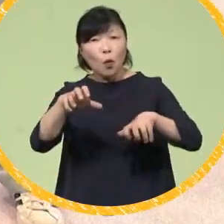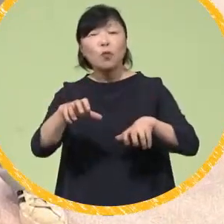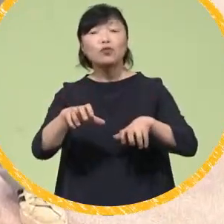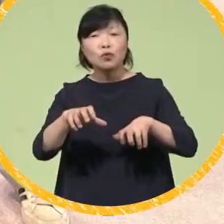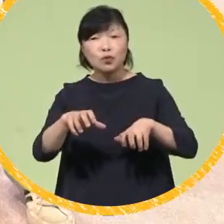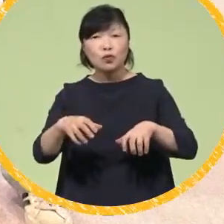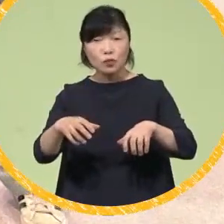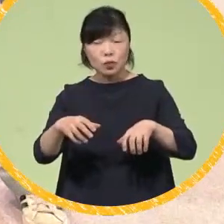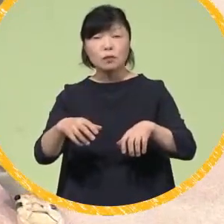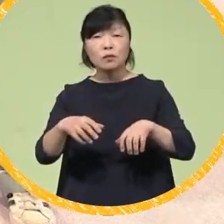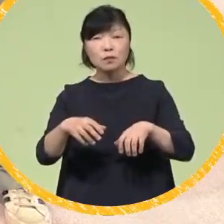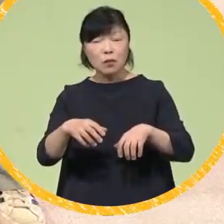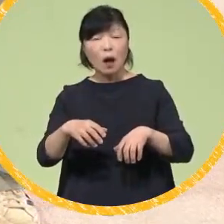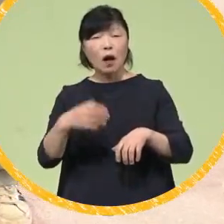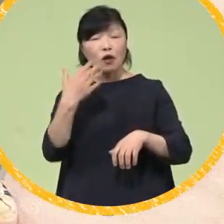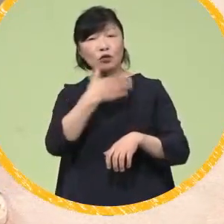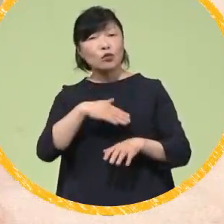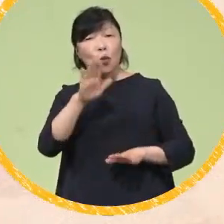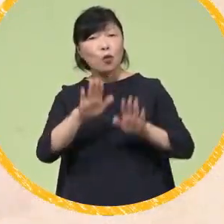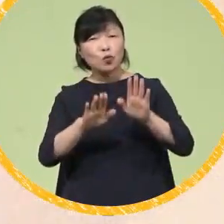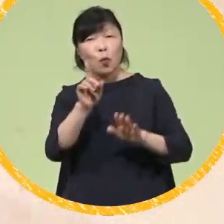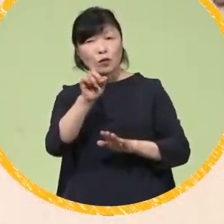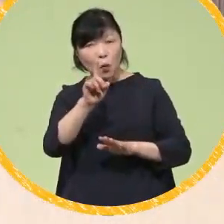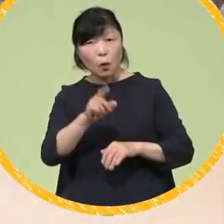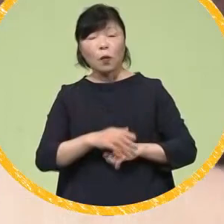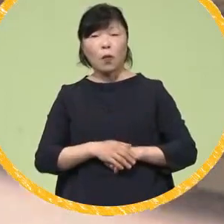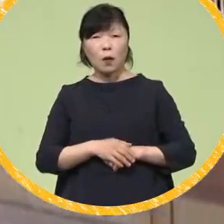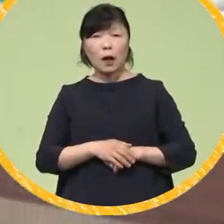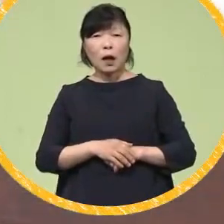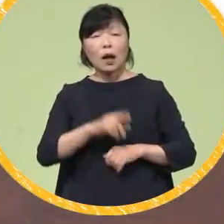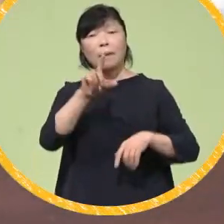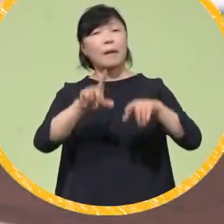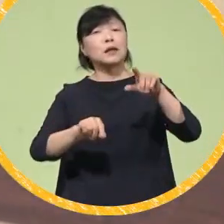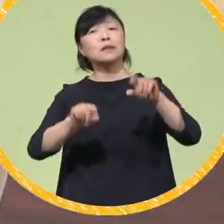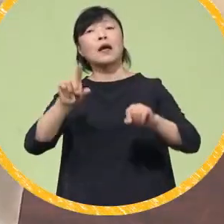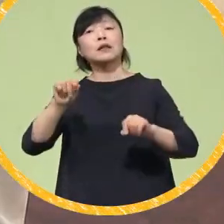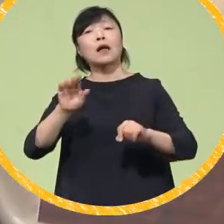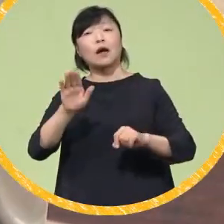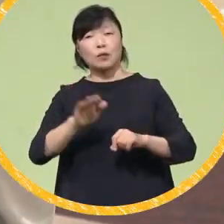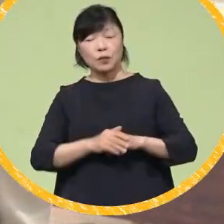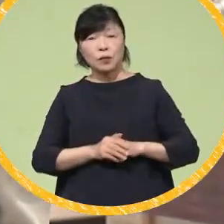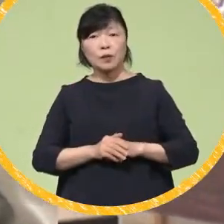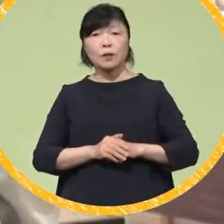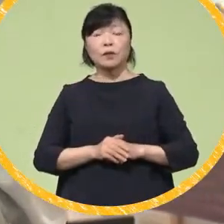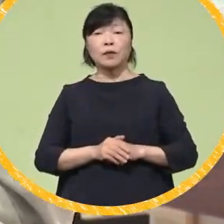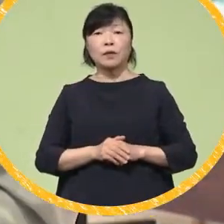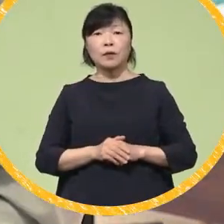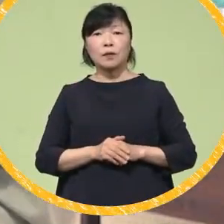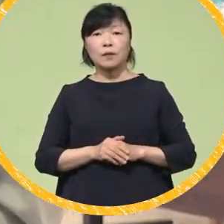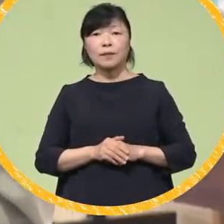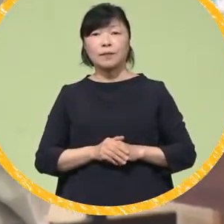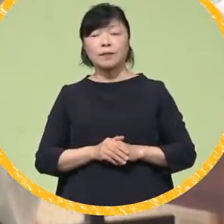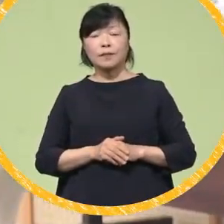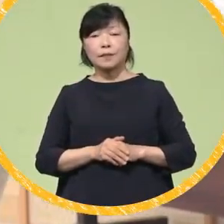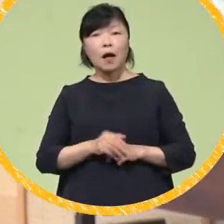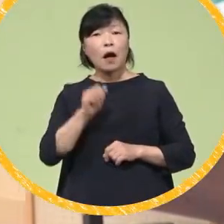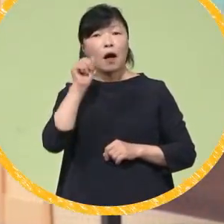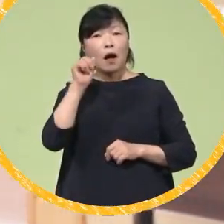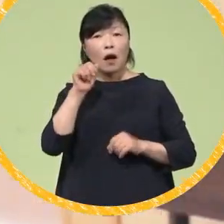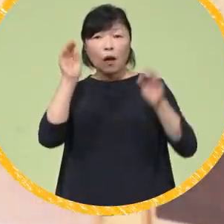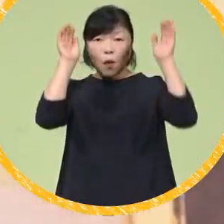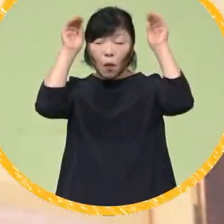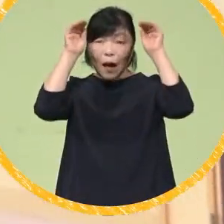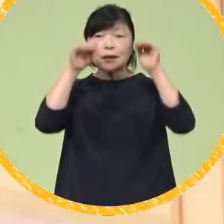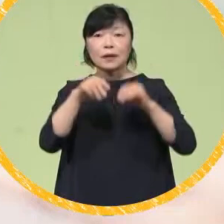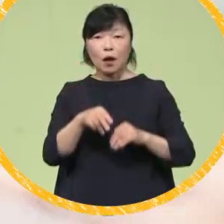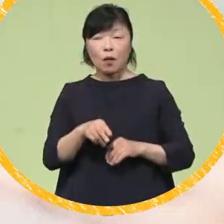ちゃった時ってどういう症状なんですか？ はい、症状も様々ですが、まあ、ワンちゃん特有の、パ